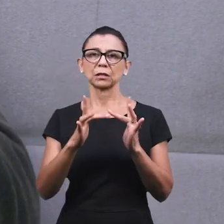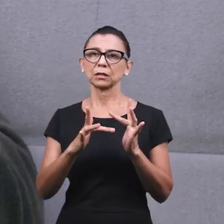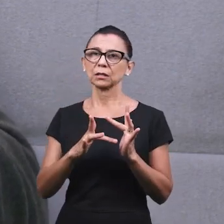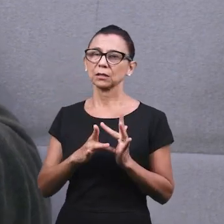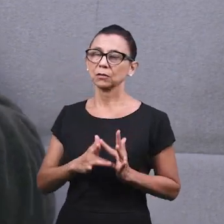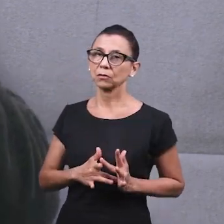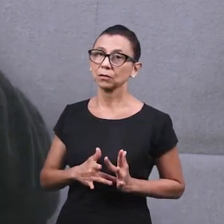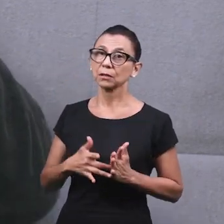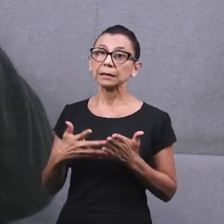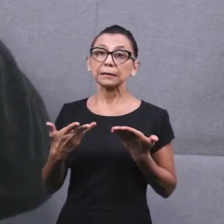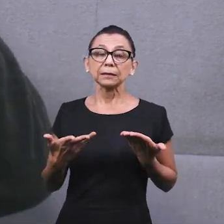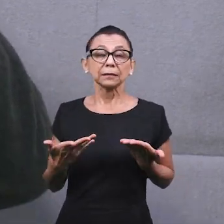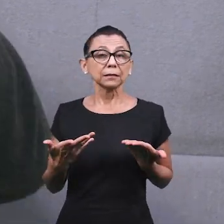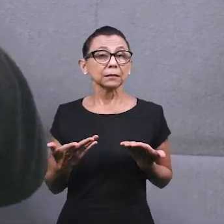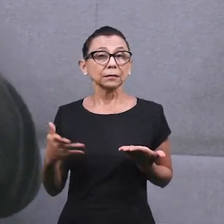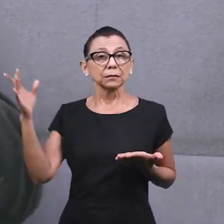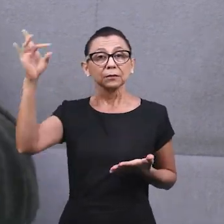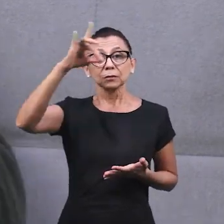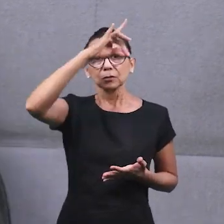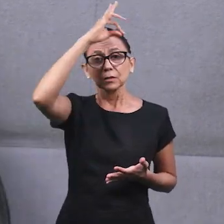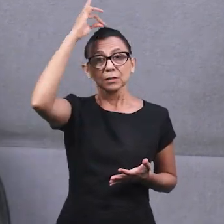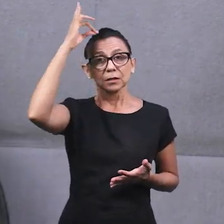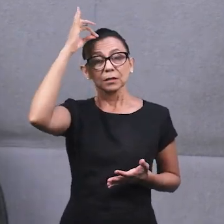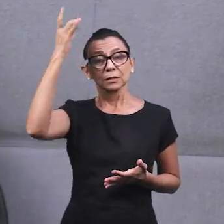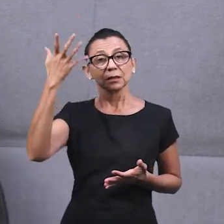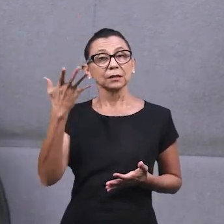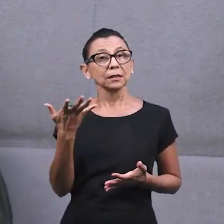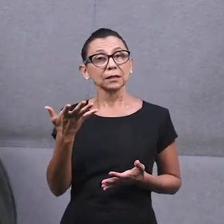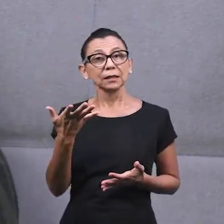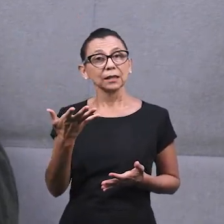Donc le Saint-Esprit, il veut révéler Jésus.